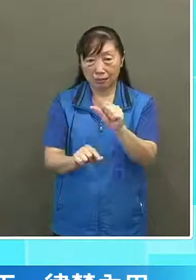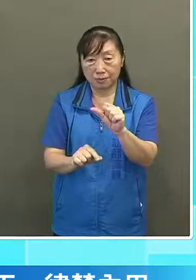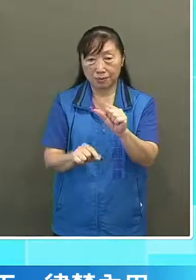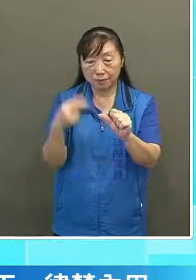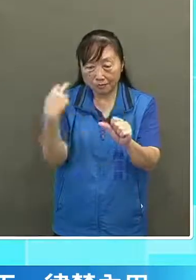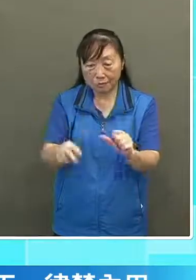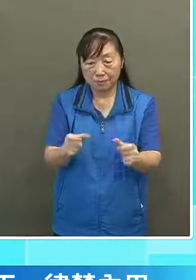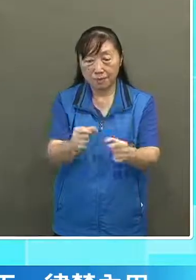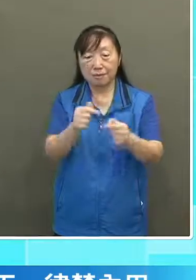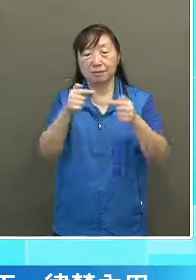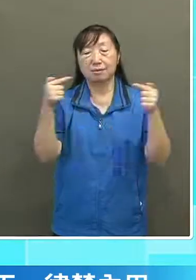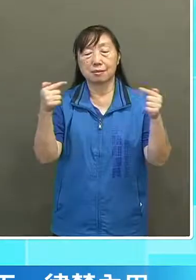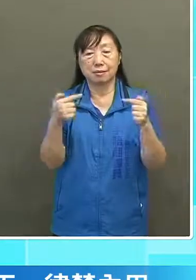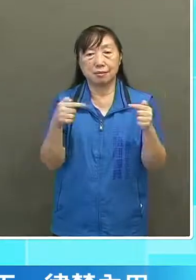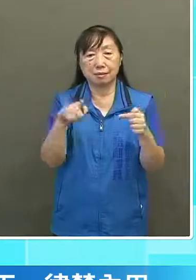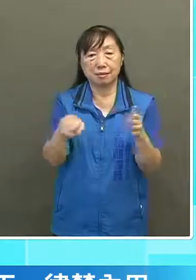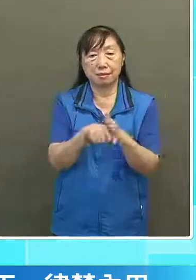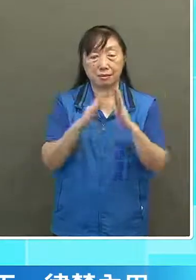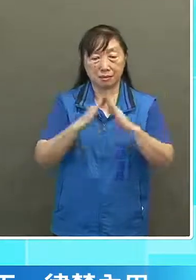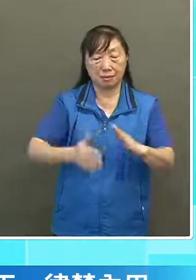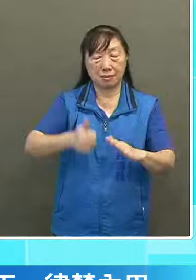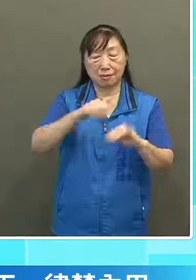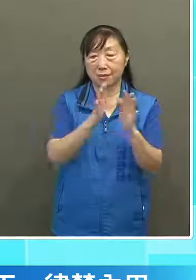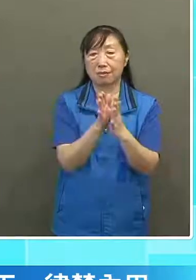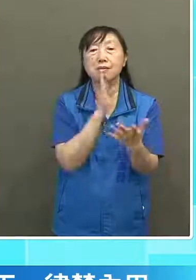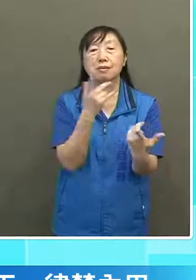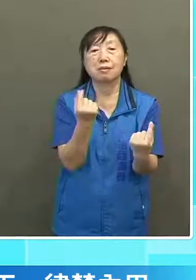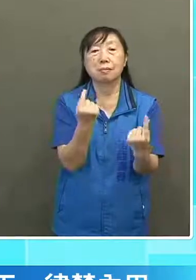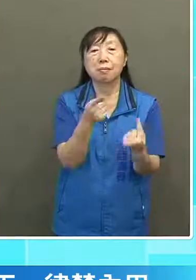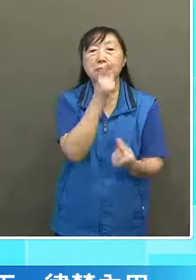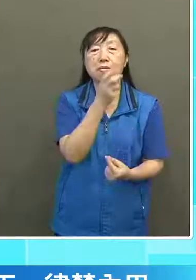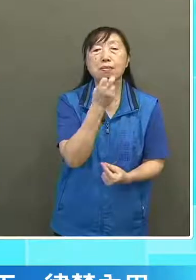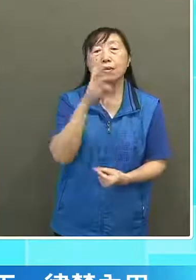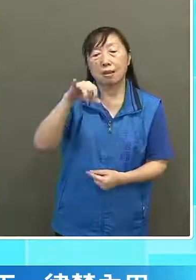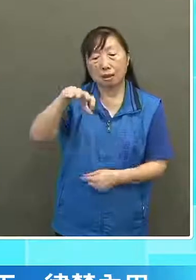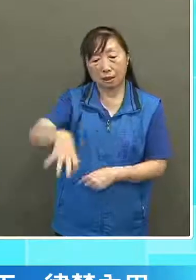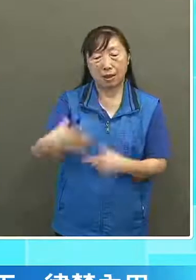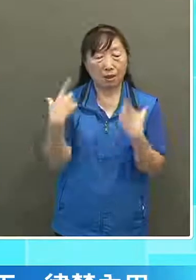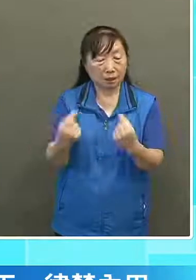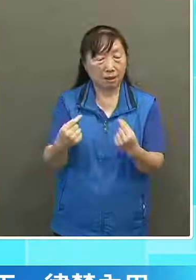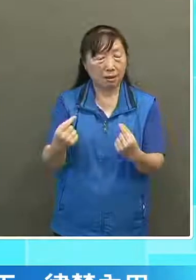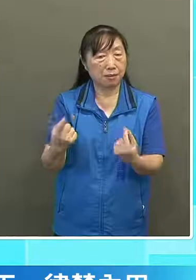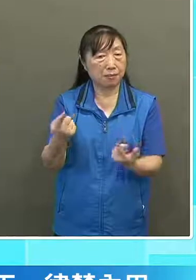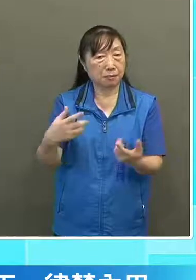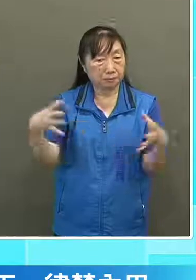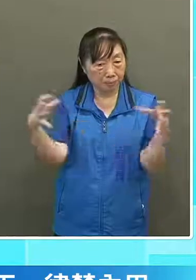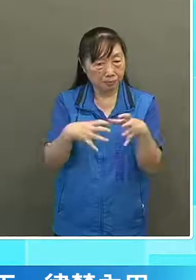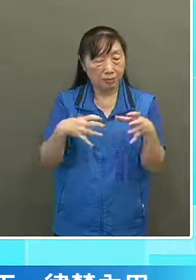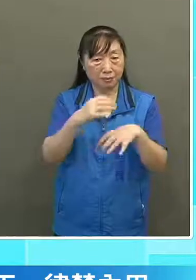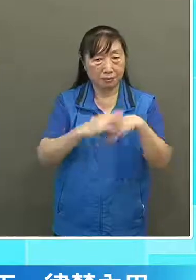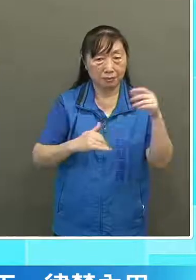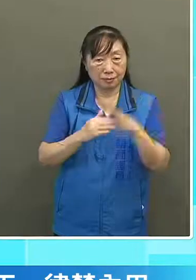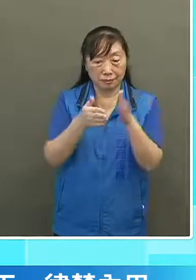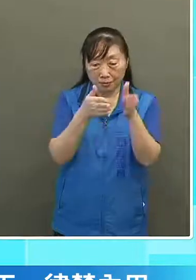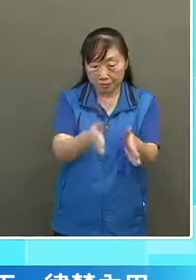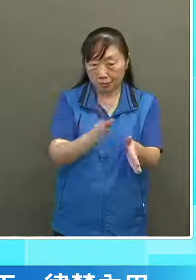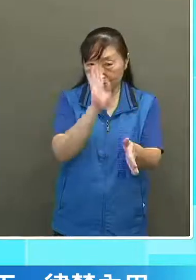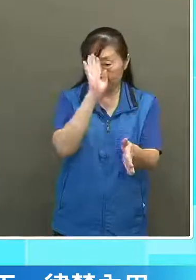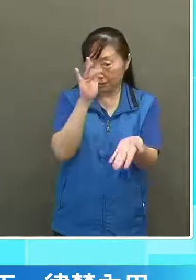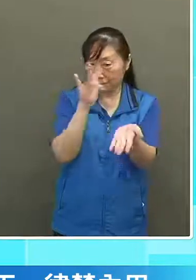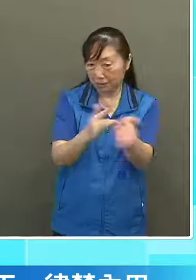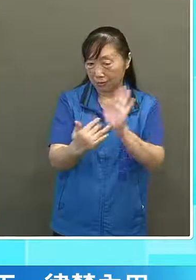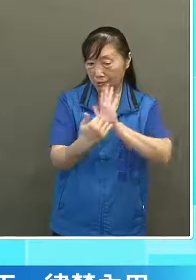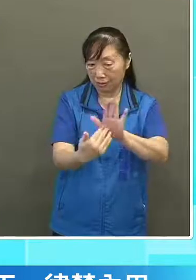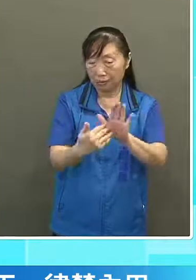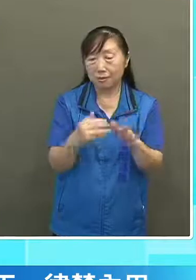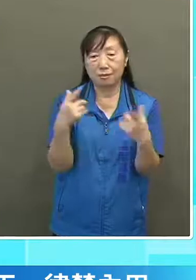起，市长的态度都是中央地方一条心，共同面对我们的敌人，只有病毒。我